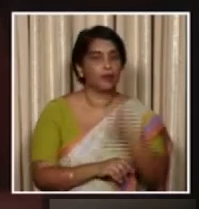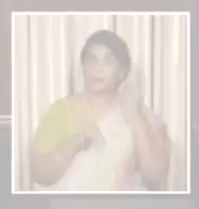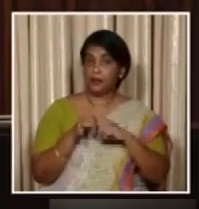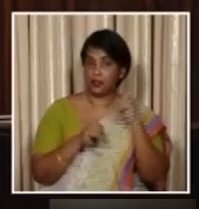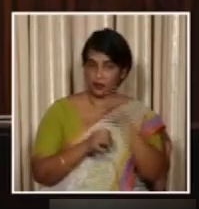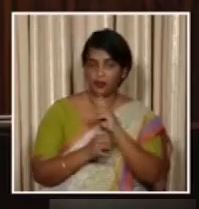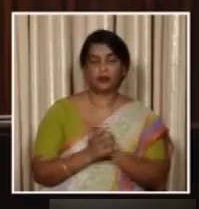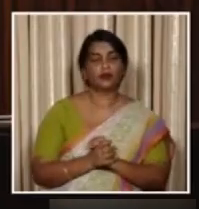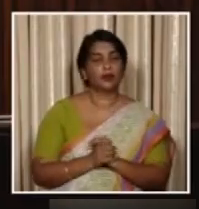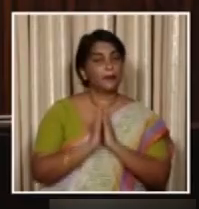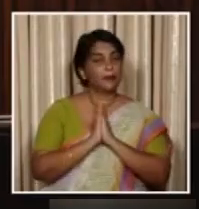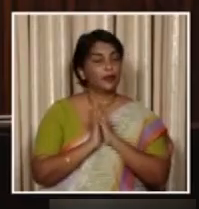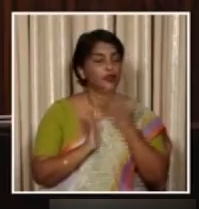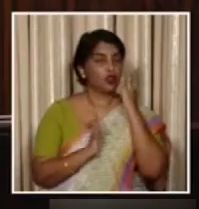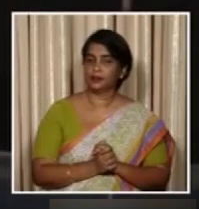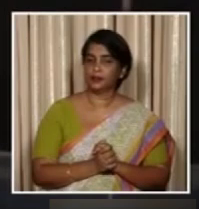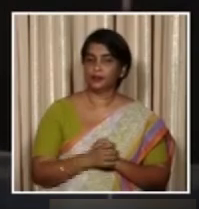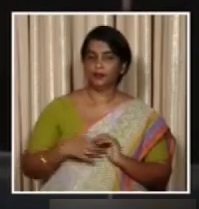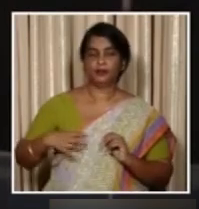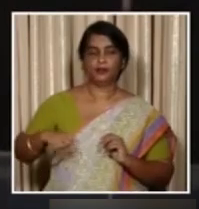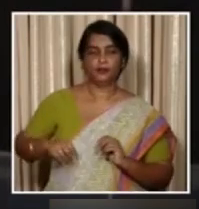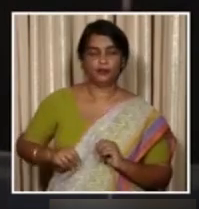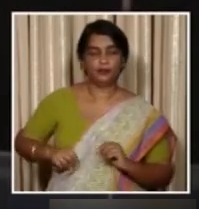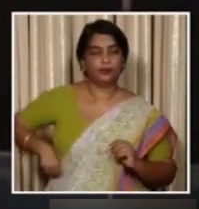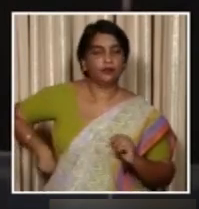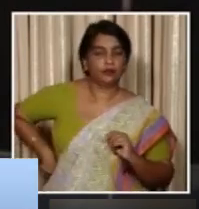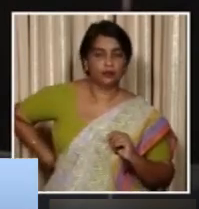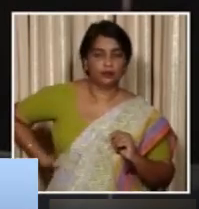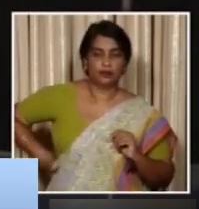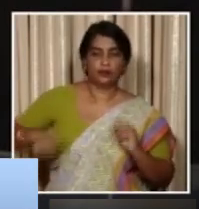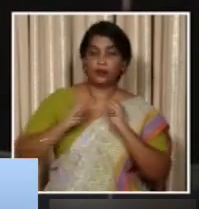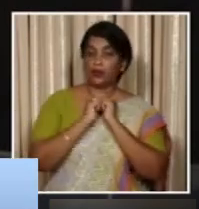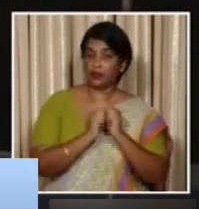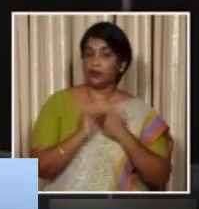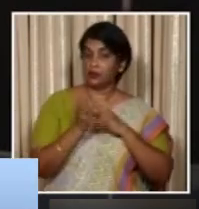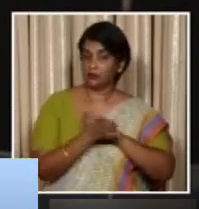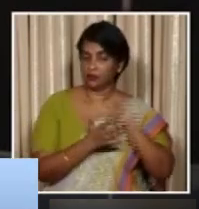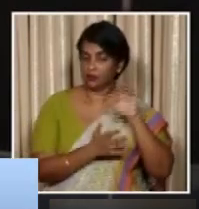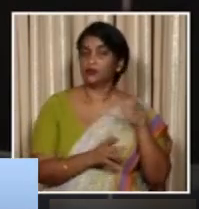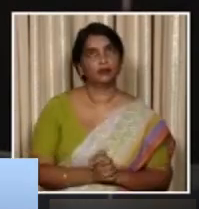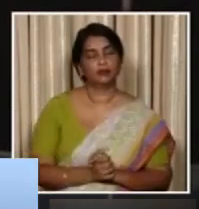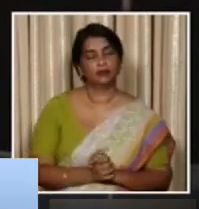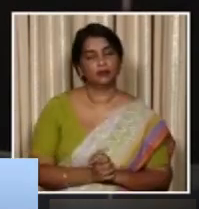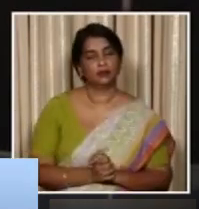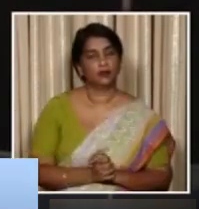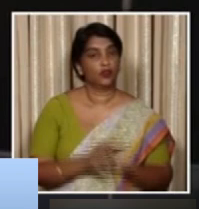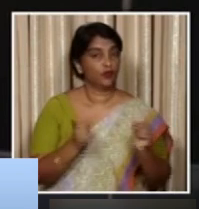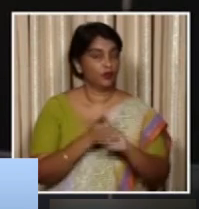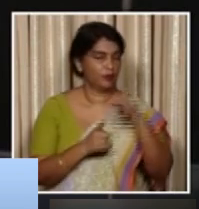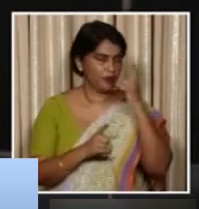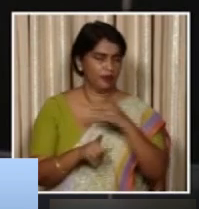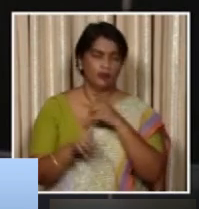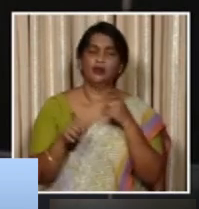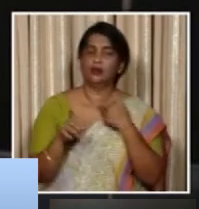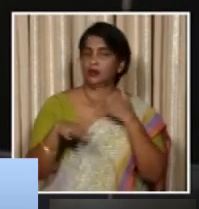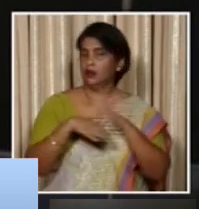රුසියාවල. මියන්මාරයේ සහ රුසියාවට සිවිල් වැඩ සඳහා යයි පවසා ගිය පිරිස් යුදමය තත්ත්වයන් වලට